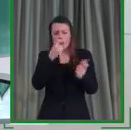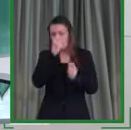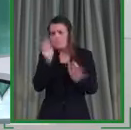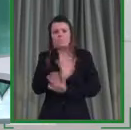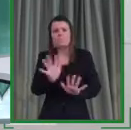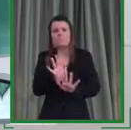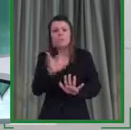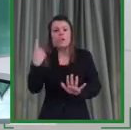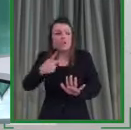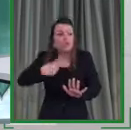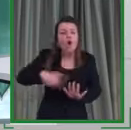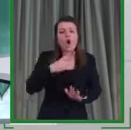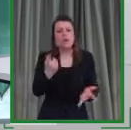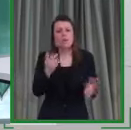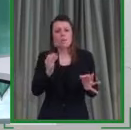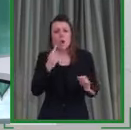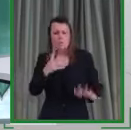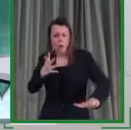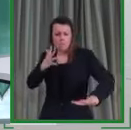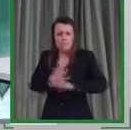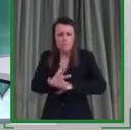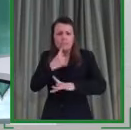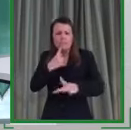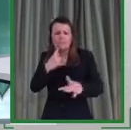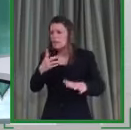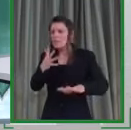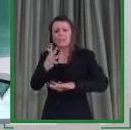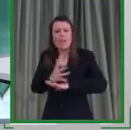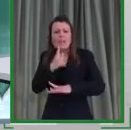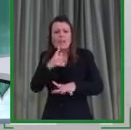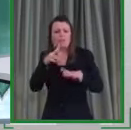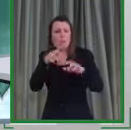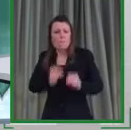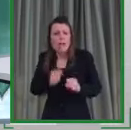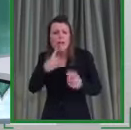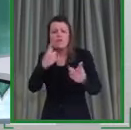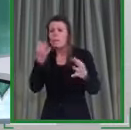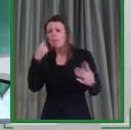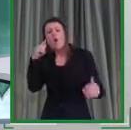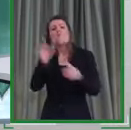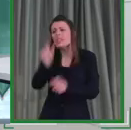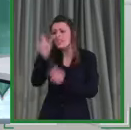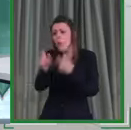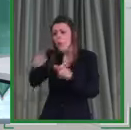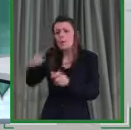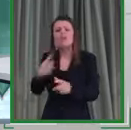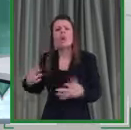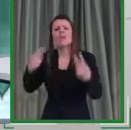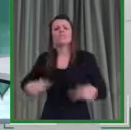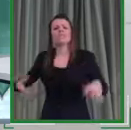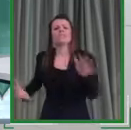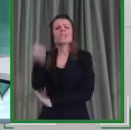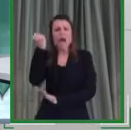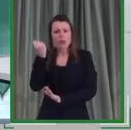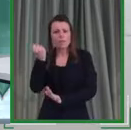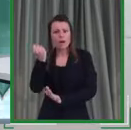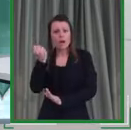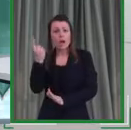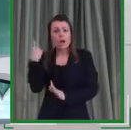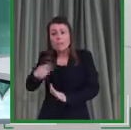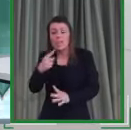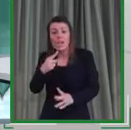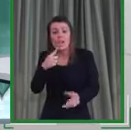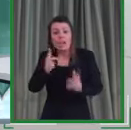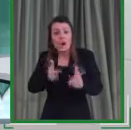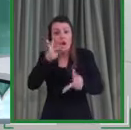tentativo e all'azione che abbiamo fatto che ha salvato delle vite alle persone perché noi le cose le abbiamo scritte in atti ufficiali che